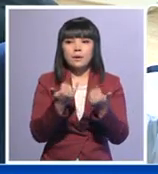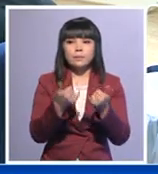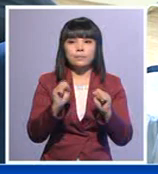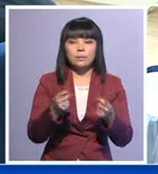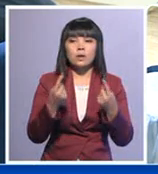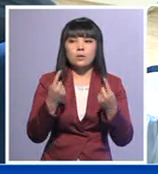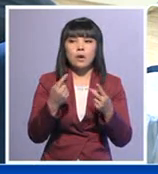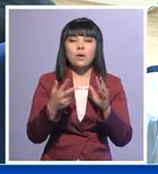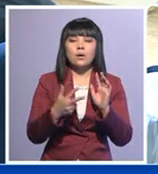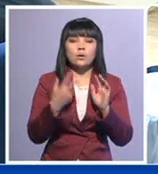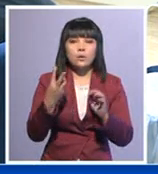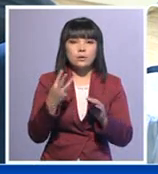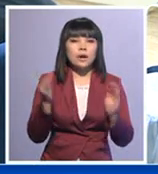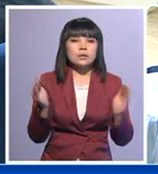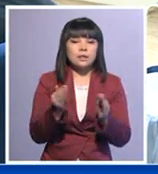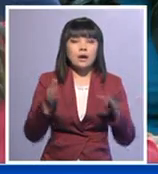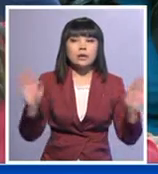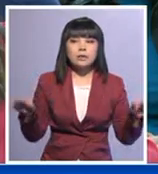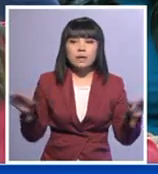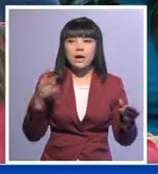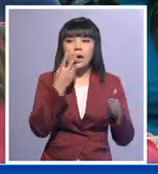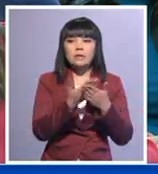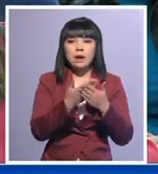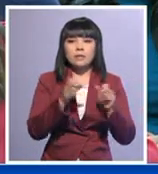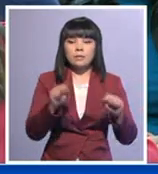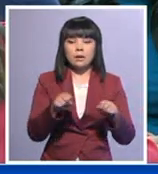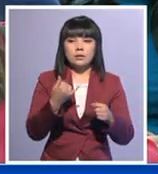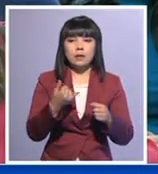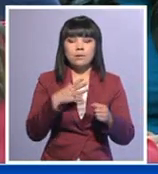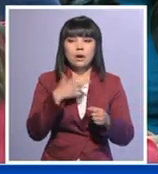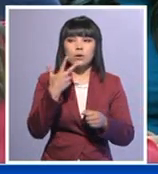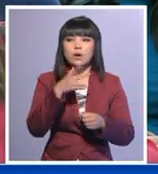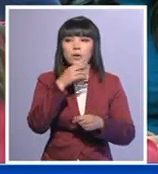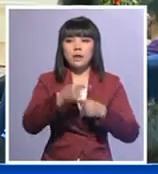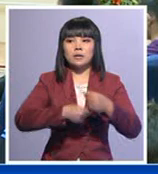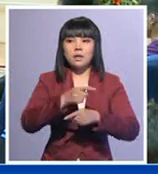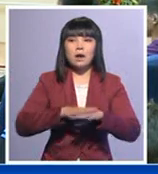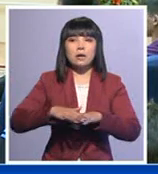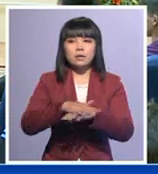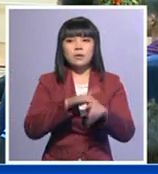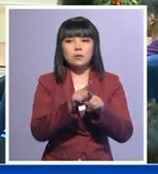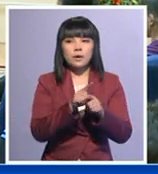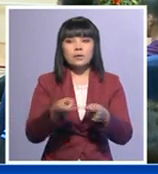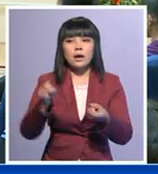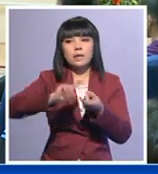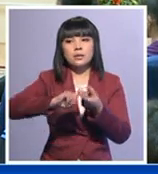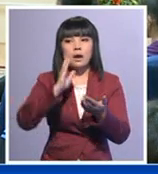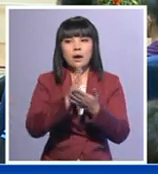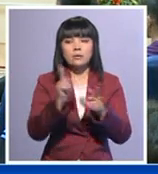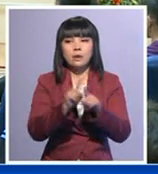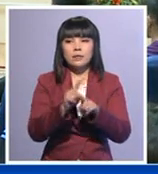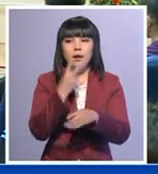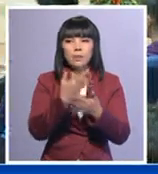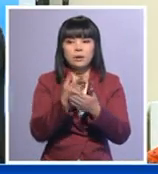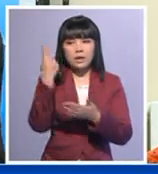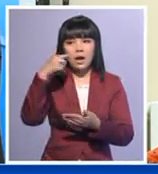үш үлкен және үш кішкентай қанаты көнедегі 300-дің халқы мен қазіргі ұрпақтың сабақтастығын аңғартады. Сондай ақ